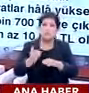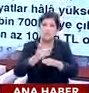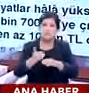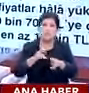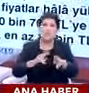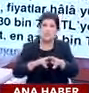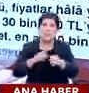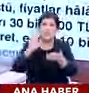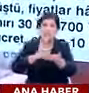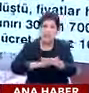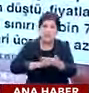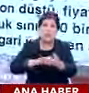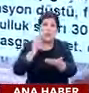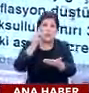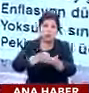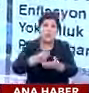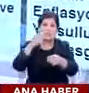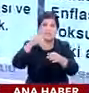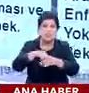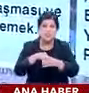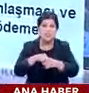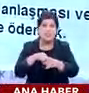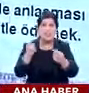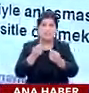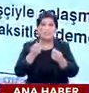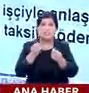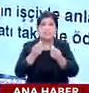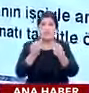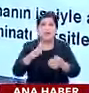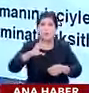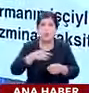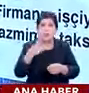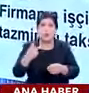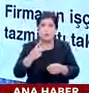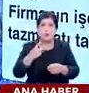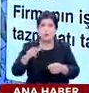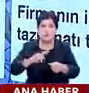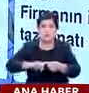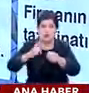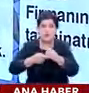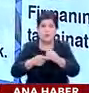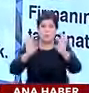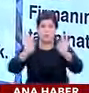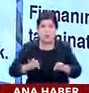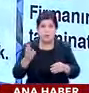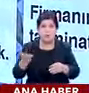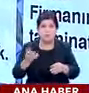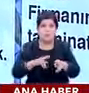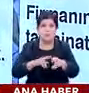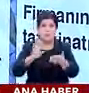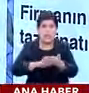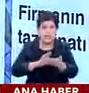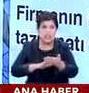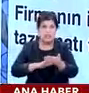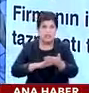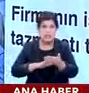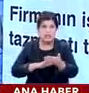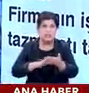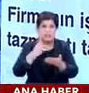kıdem tazminatı ödemesi için işverene krediler bu hafta başlayabilir kıdem tazminatı